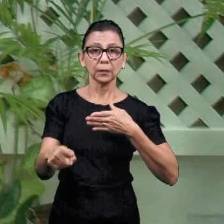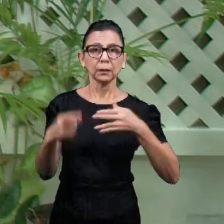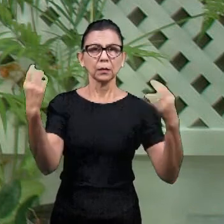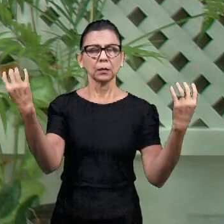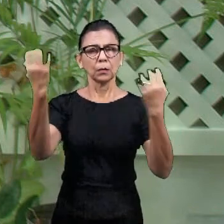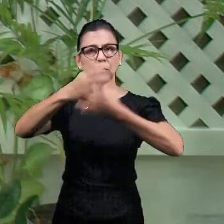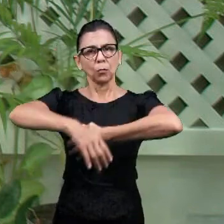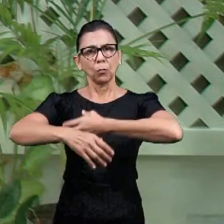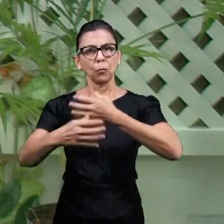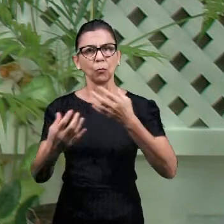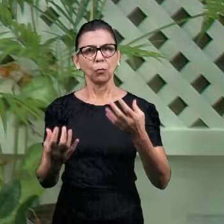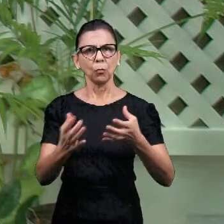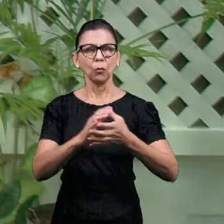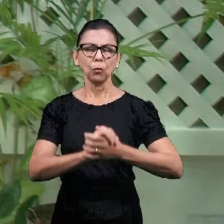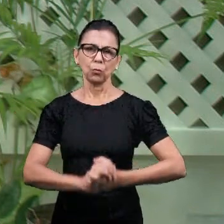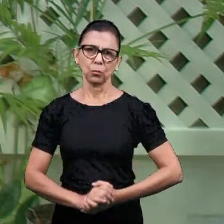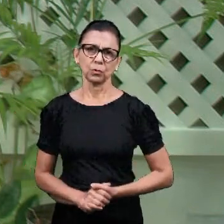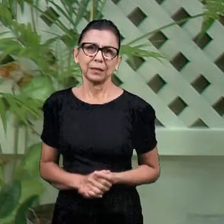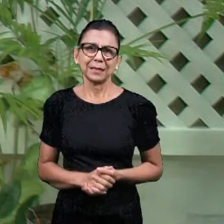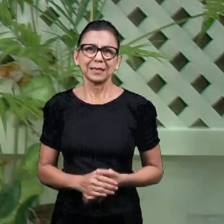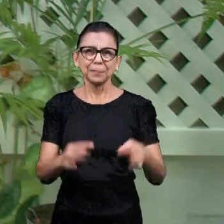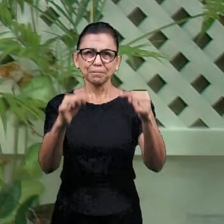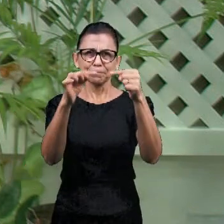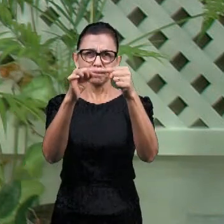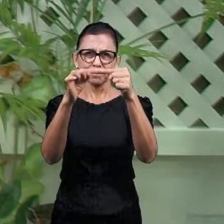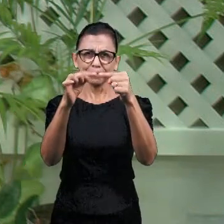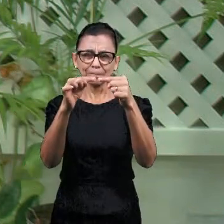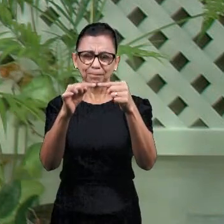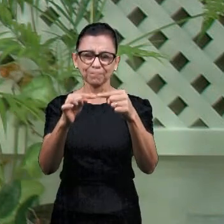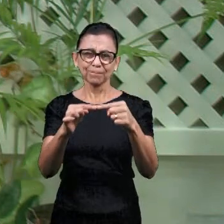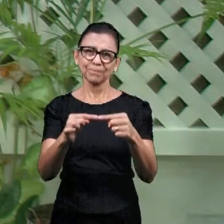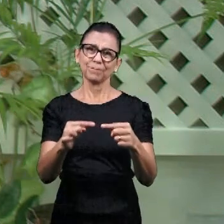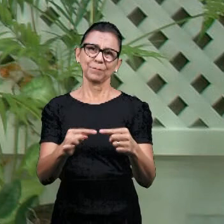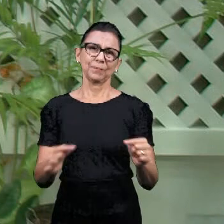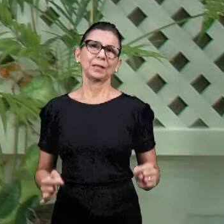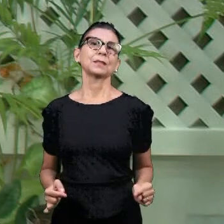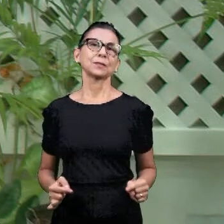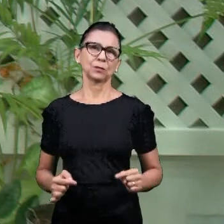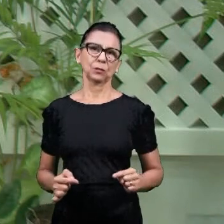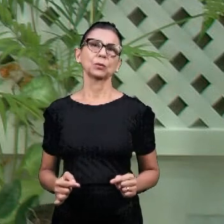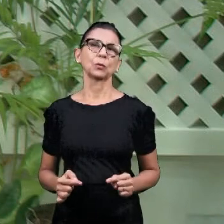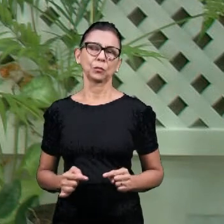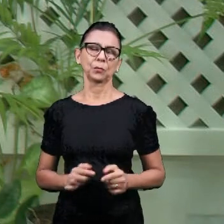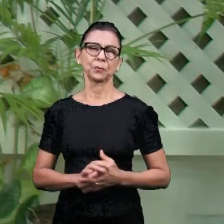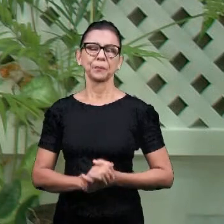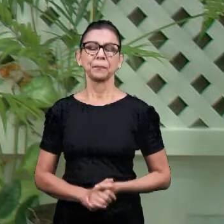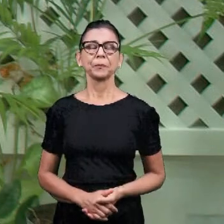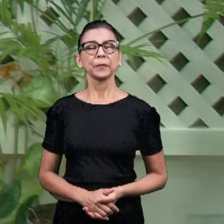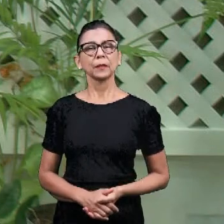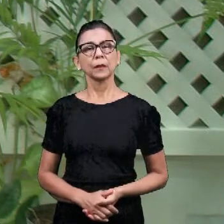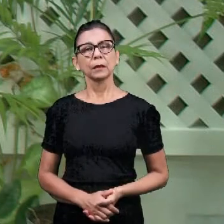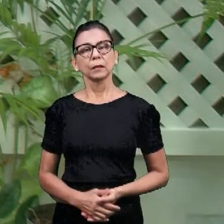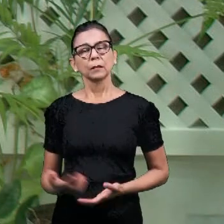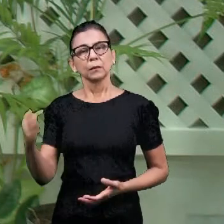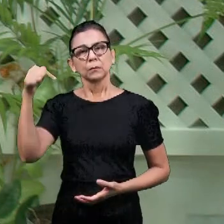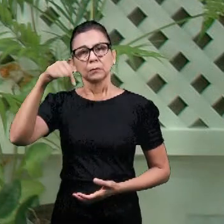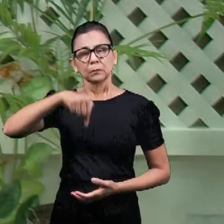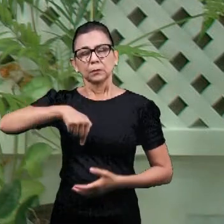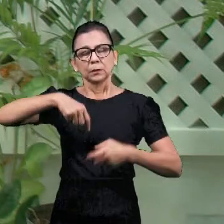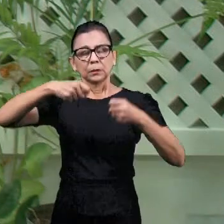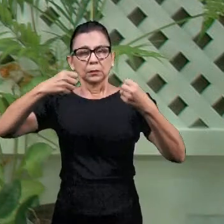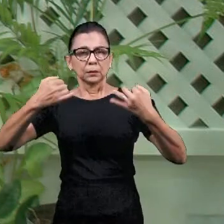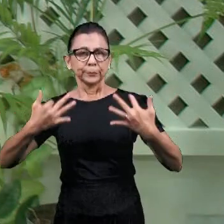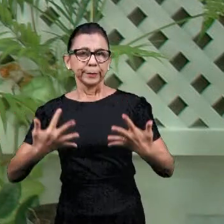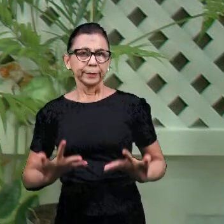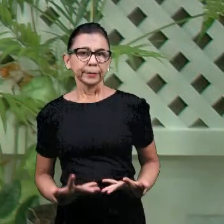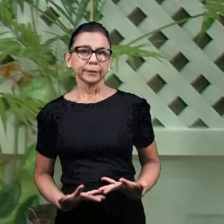Les questions ne sont pas jetées comme ça. Il y a une connexion. Je donne ces explications nécessaires parce que quelques frères et